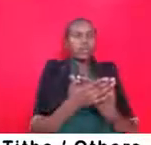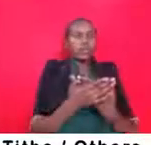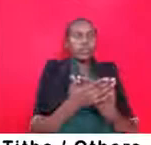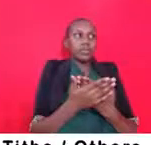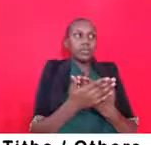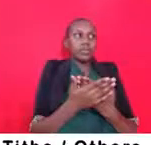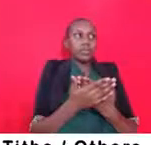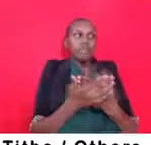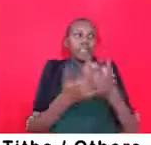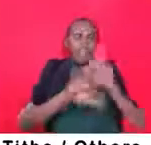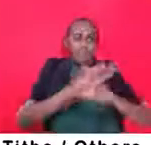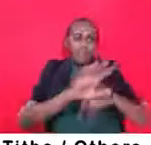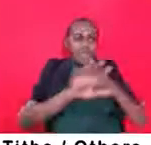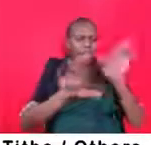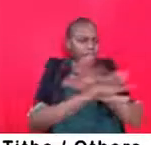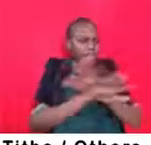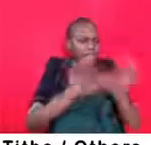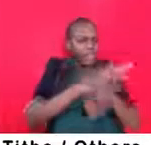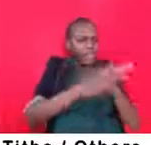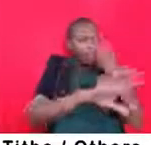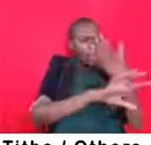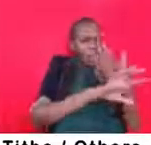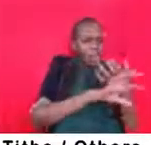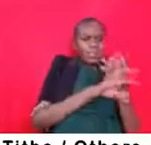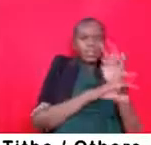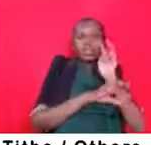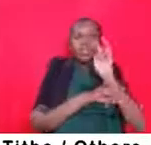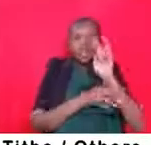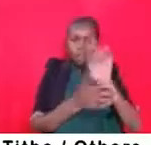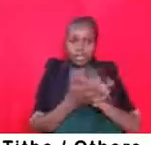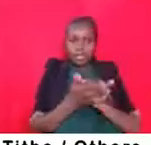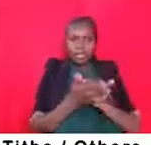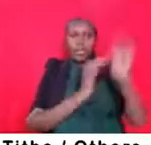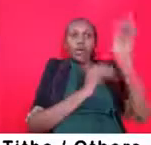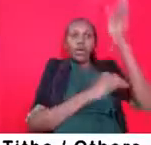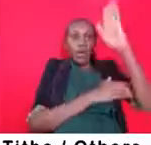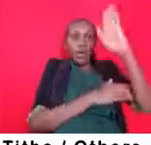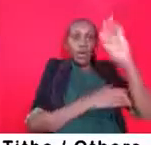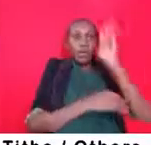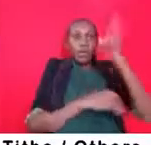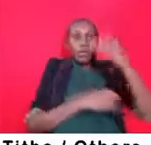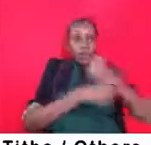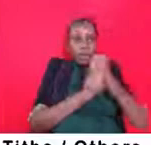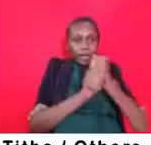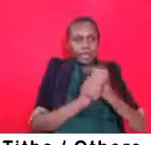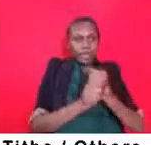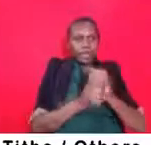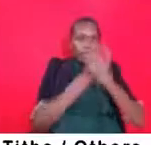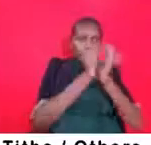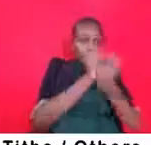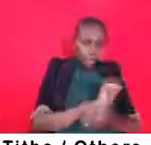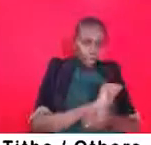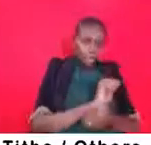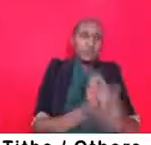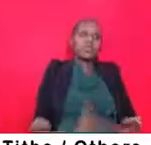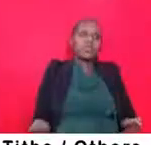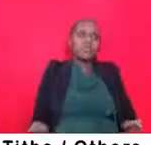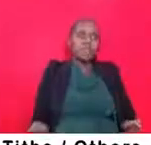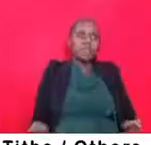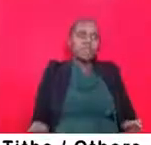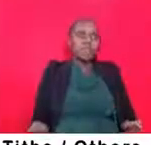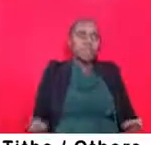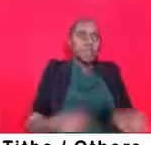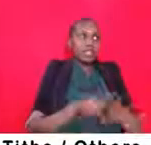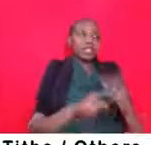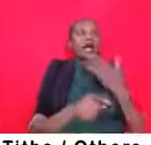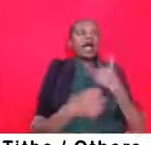Mambo yakiwa magumu, tunaweza tukashuhudia kwamba Mungu atafanya nini? Atayabadilisha. So ningetaka